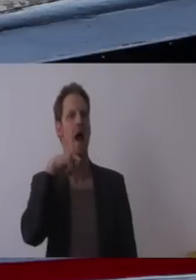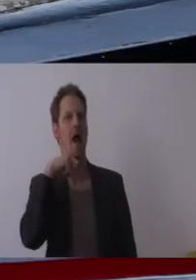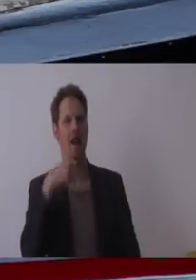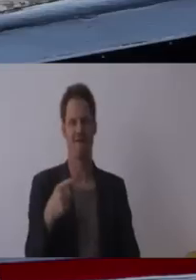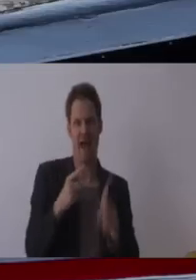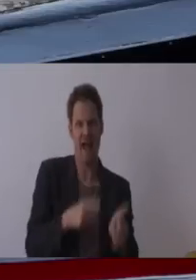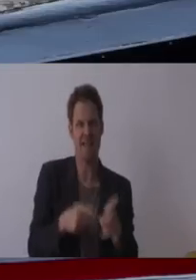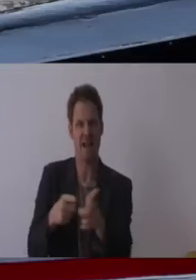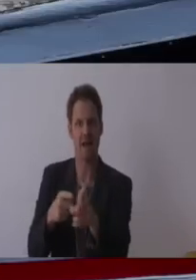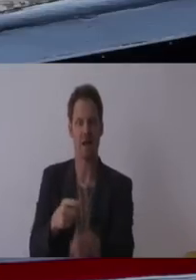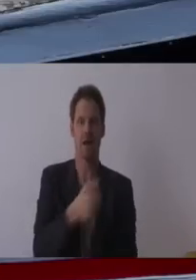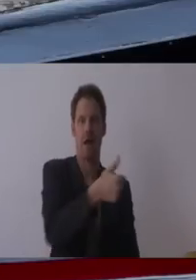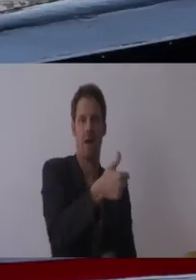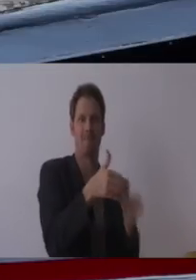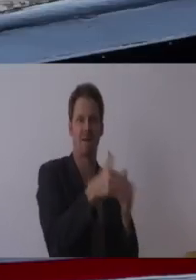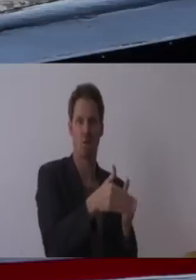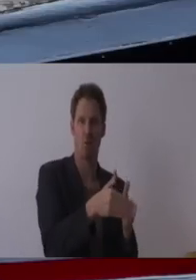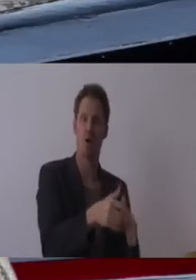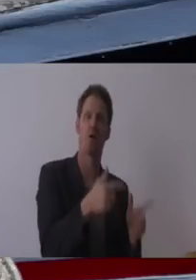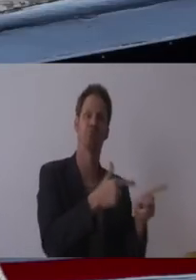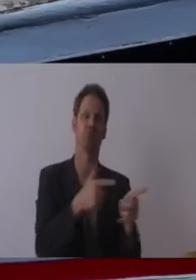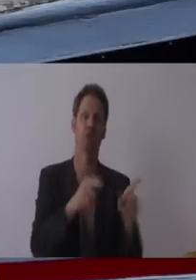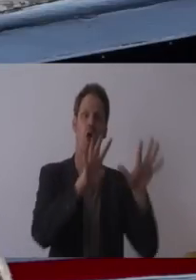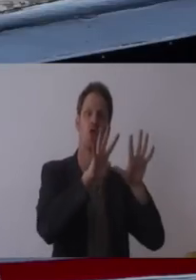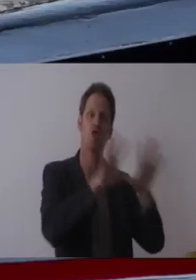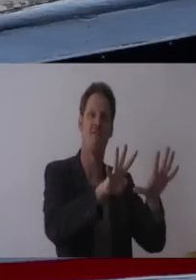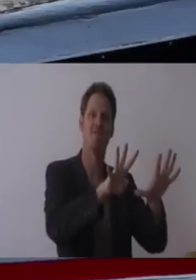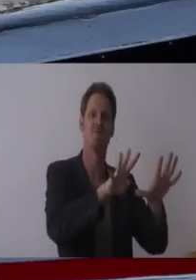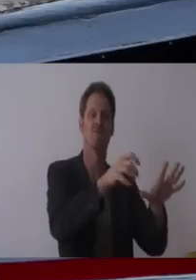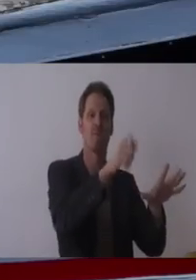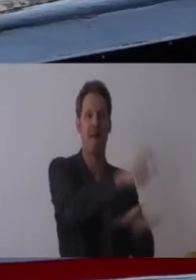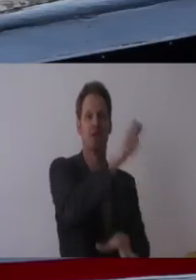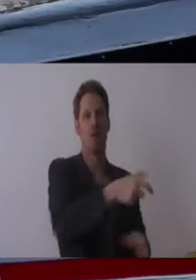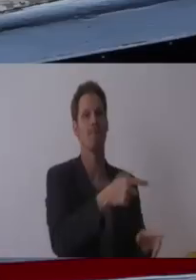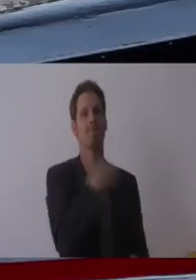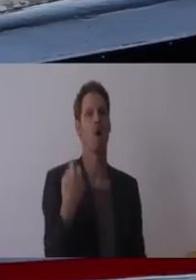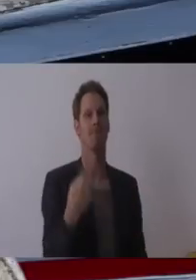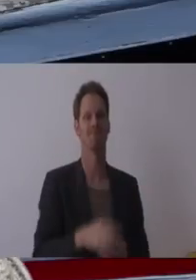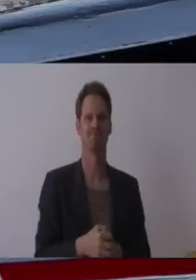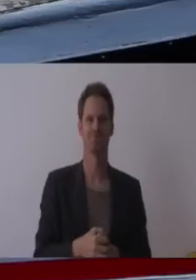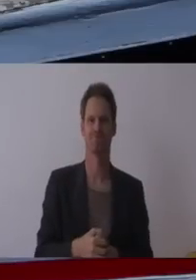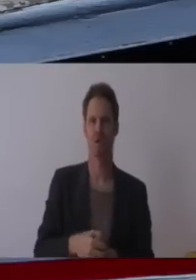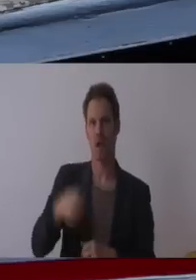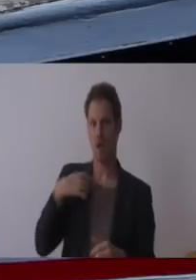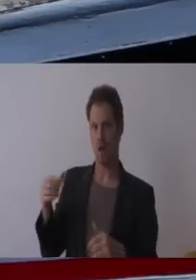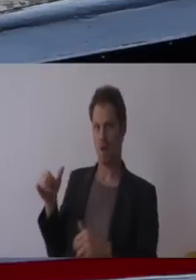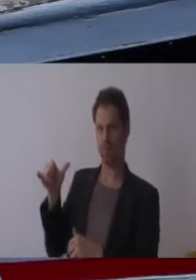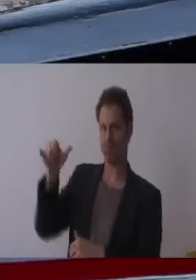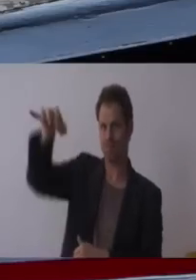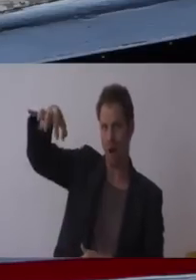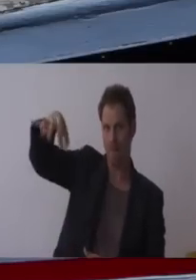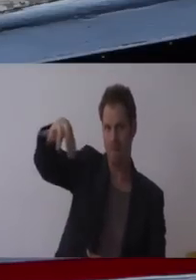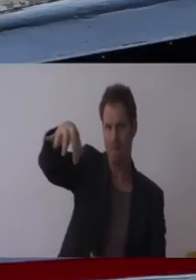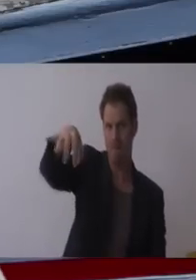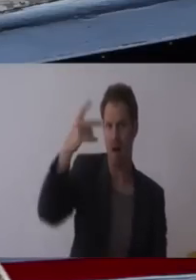avait attaqué l'un des 7 bateaux humanitaires, tuant froidement 9 militants. Depuis, l'armée israélienne a bombardé cette